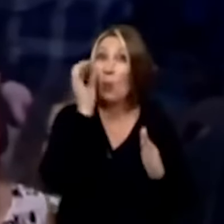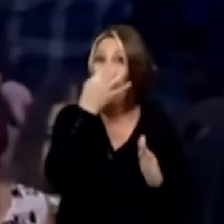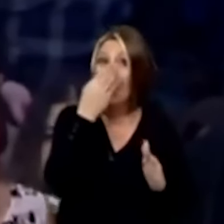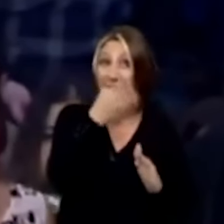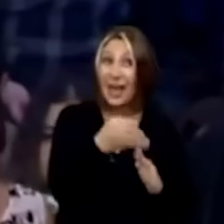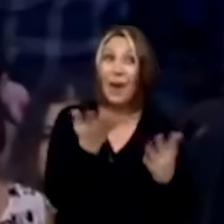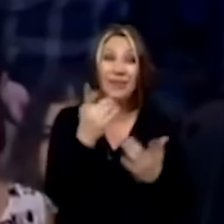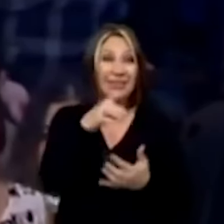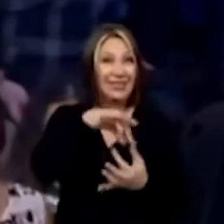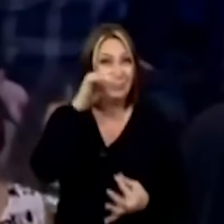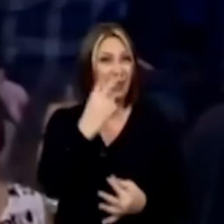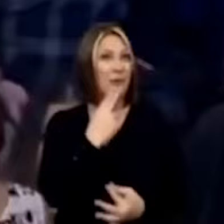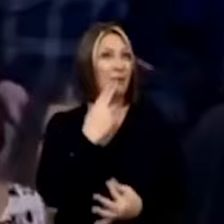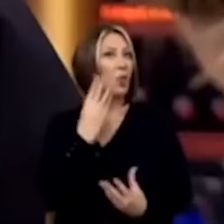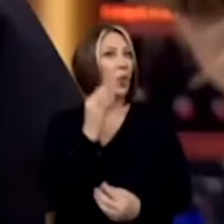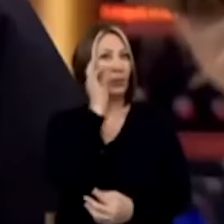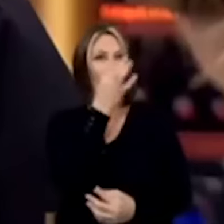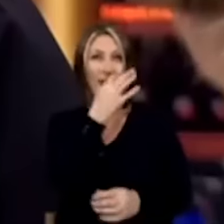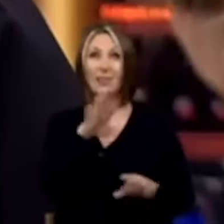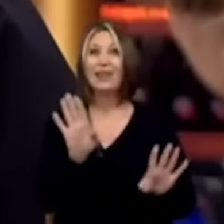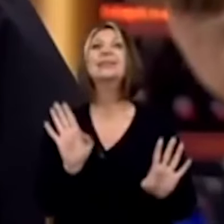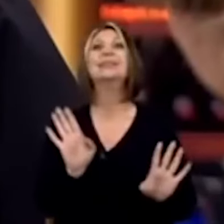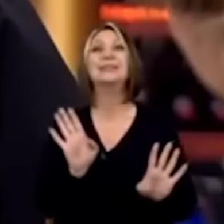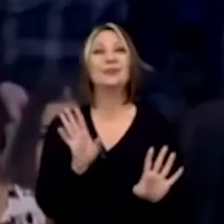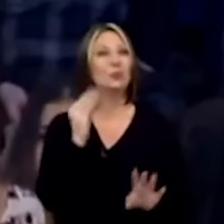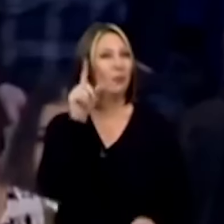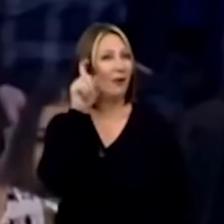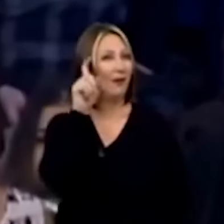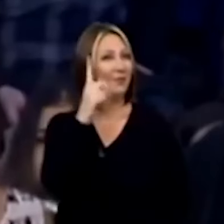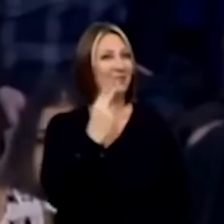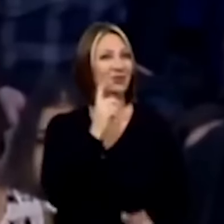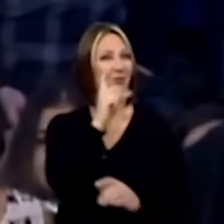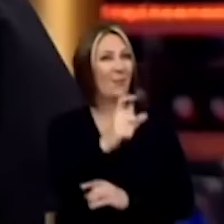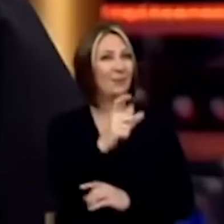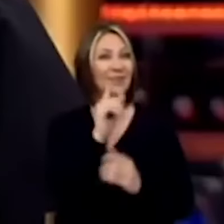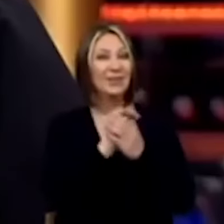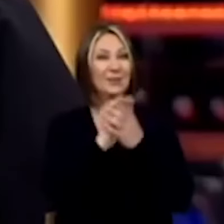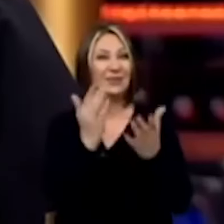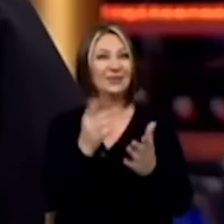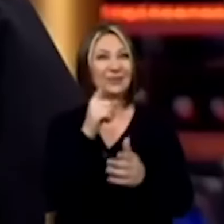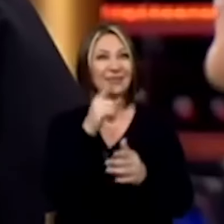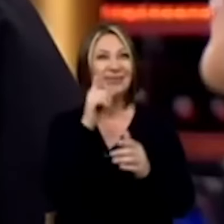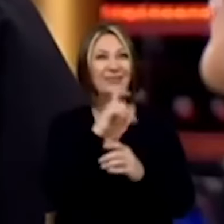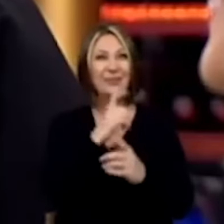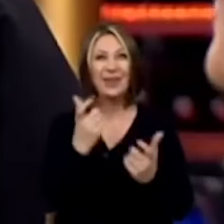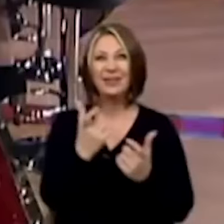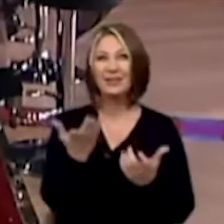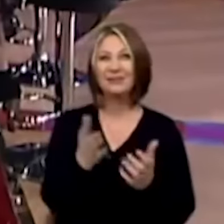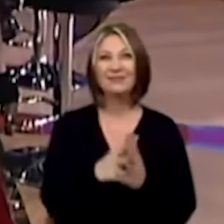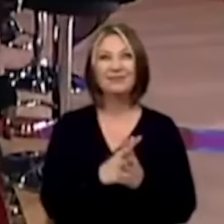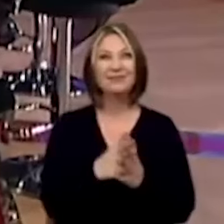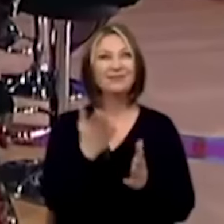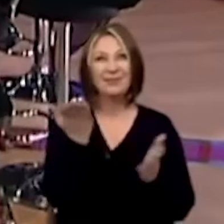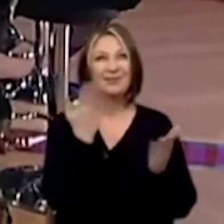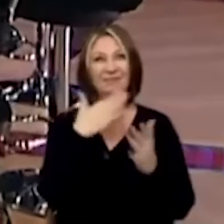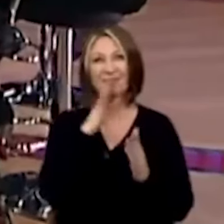ulaşılabilir ama siz bir kadın olarak kolay ulaşılamazsınız. Evet. Çok akıllıca bir cevap. Sizi tebrik ediyorum. Nerede sizden o cevaplar? Nerede?